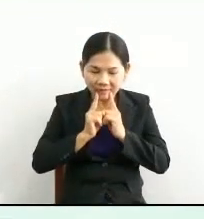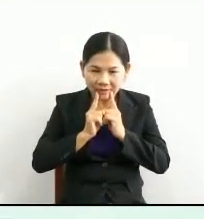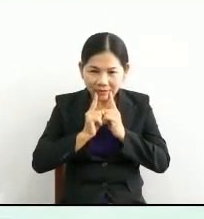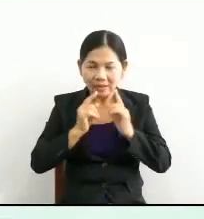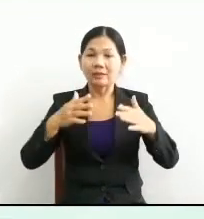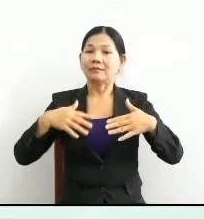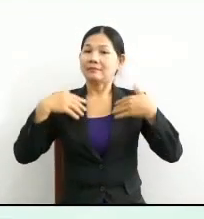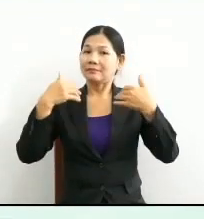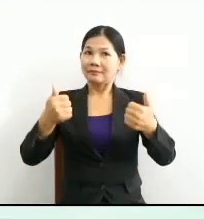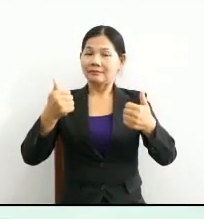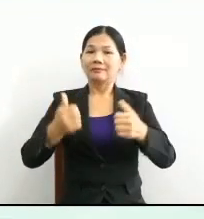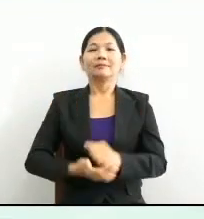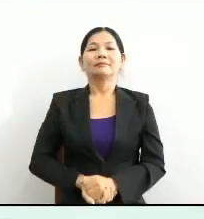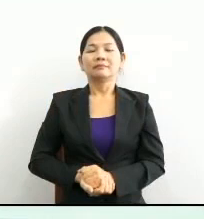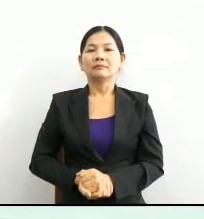sợ bài chết à, nâng mệt đáy con